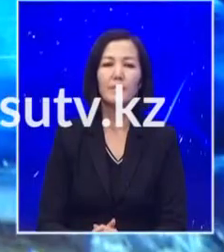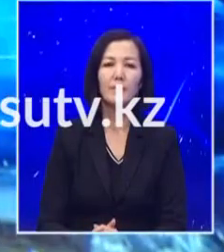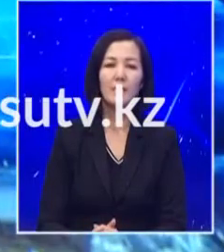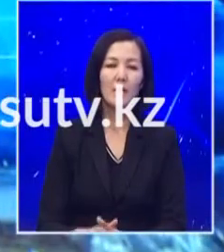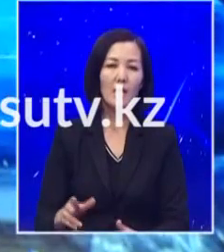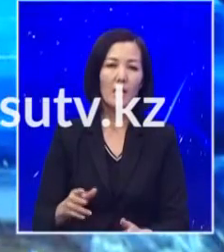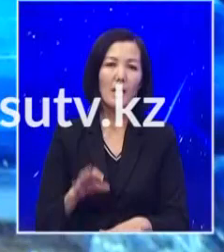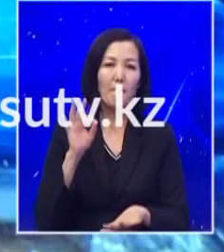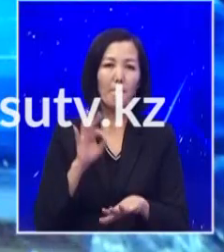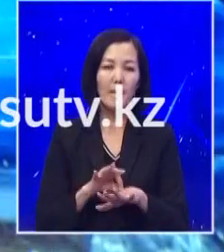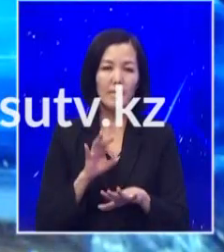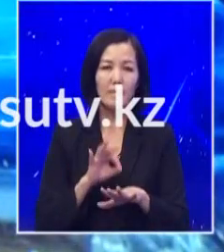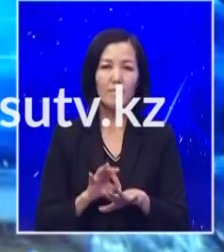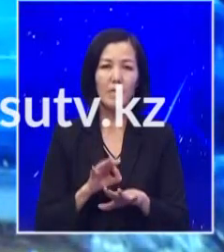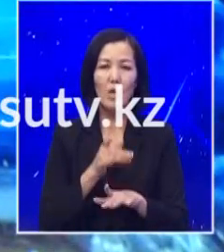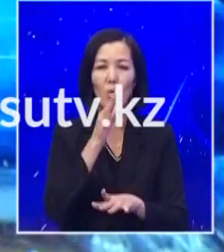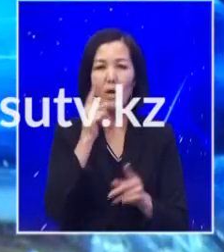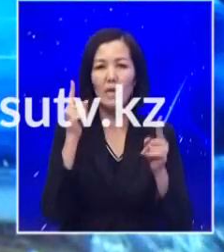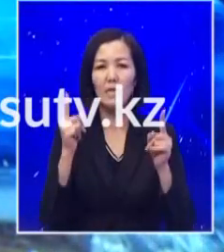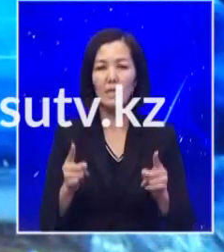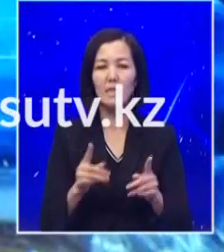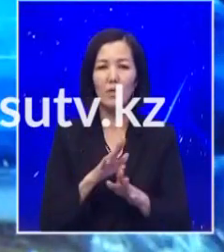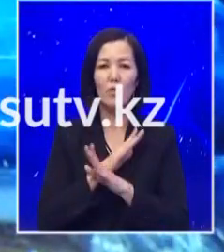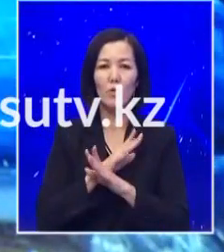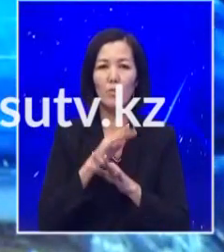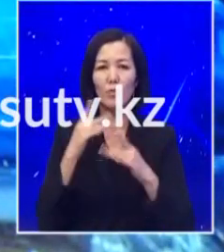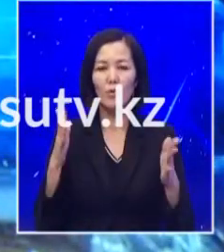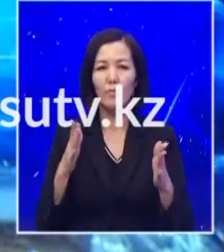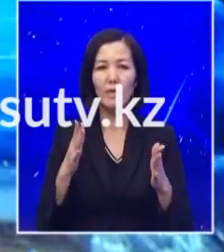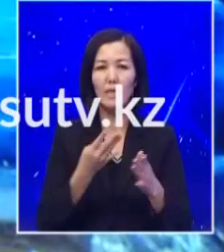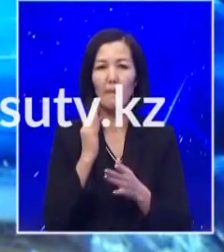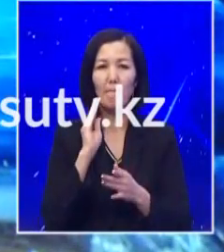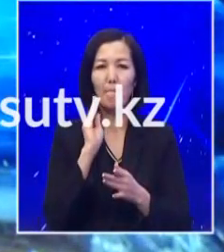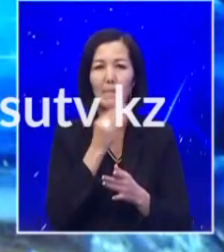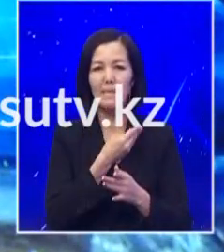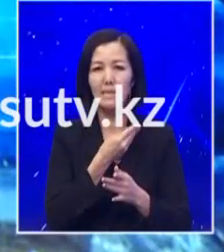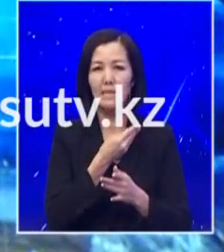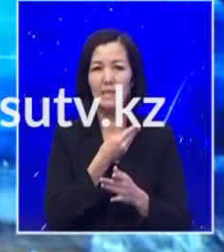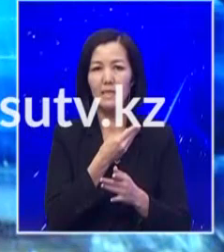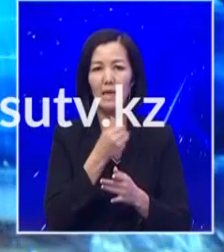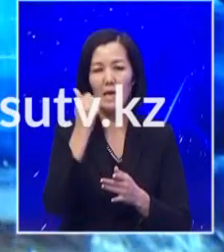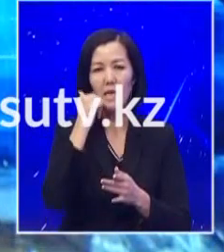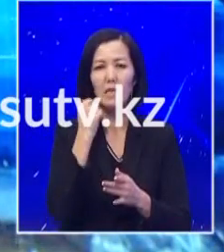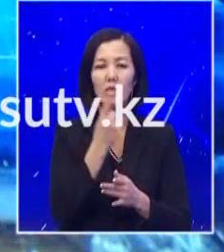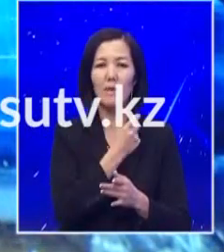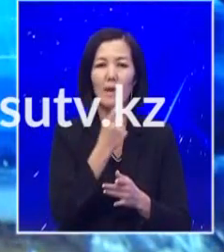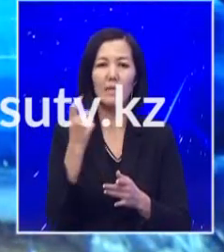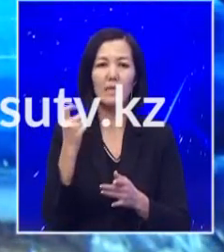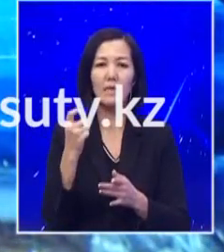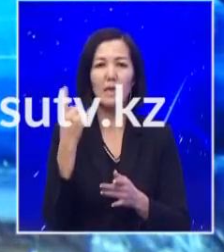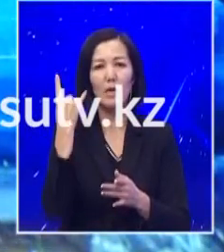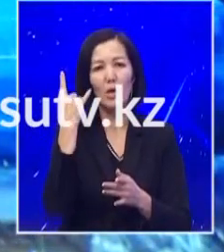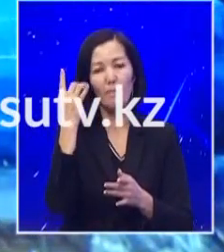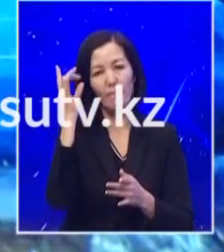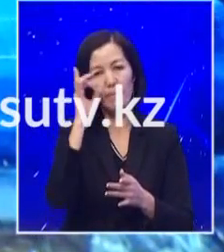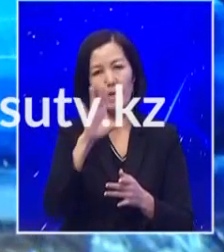Пандемия кезінде перинаталды өлім жетім көбейді. Ал Мысырда патшайымдар мен перғауындар сепкен ежелгі әтір брендке айналуы мүмкін. Осы және өзге